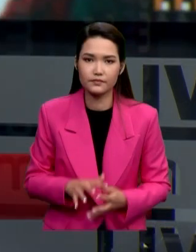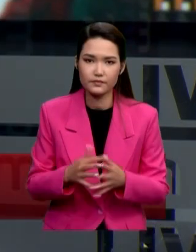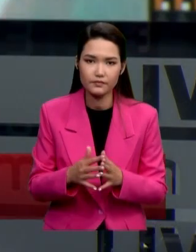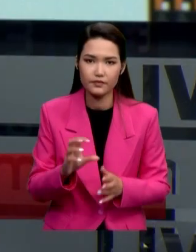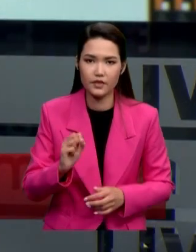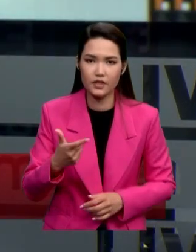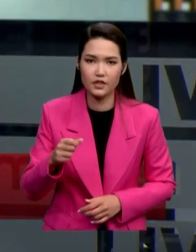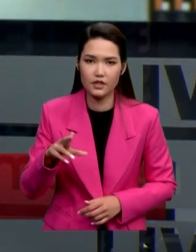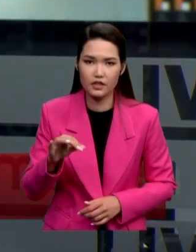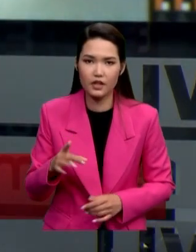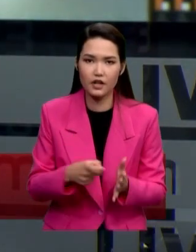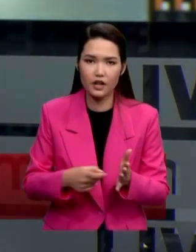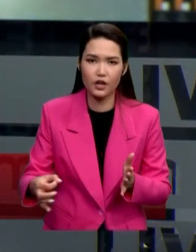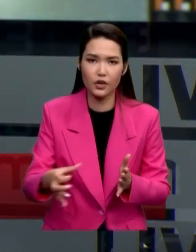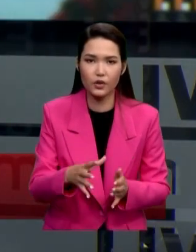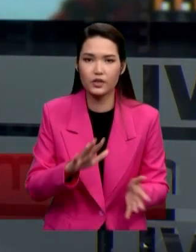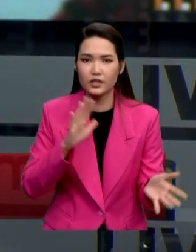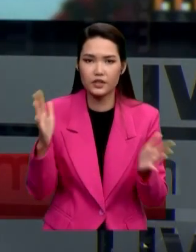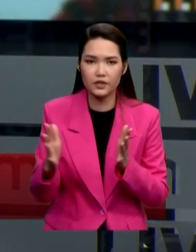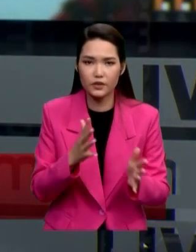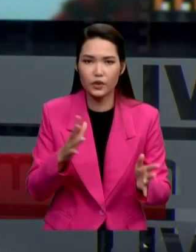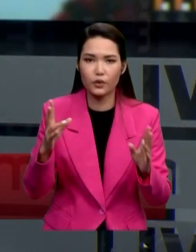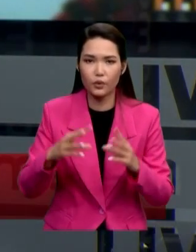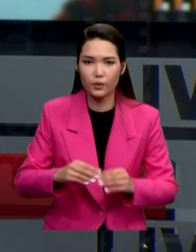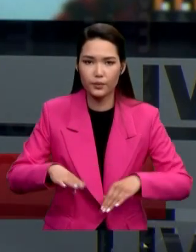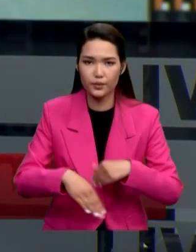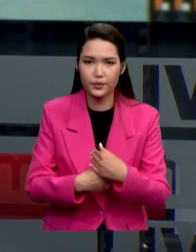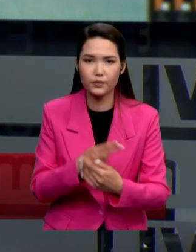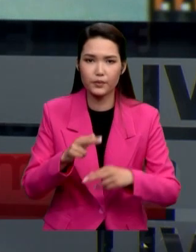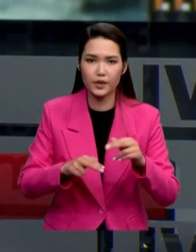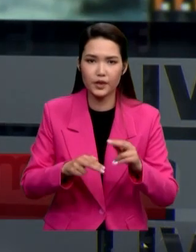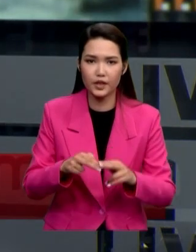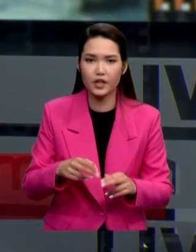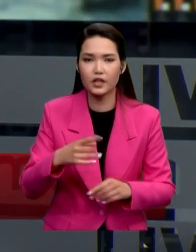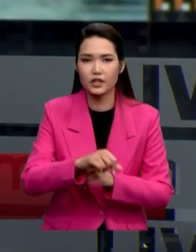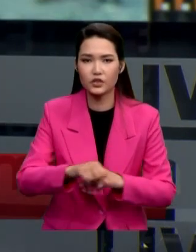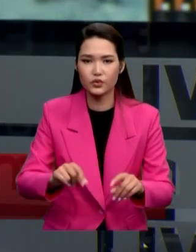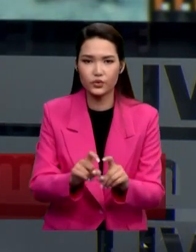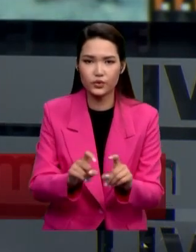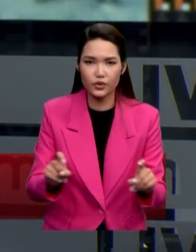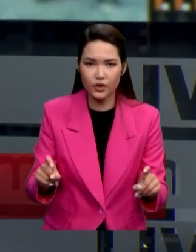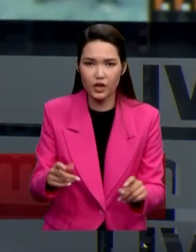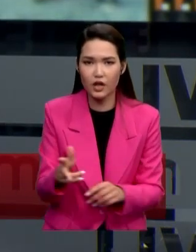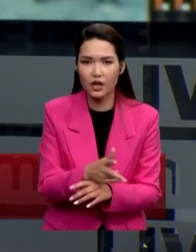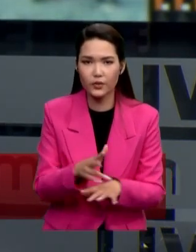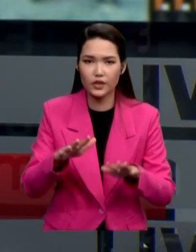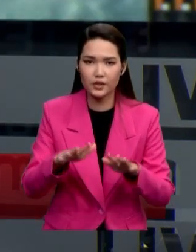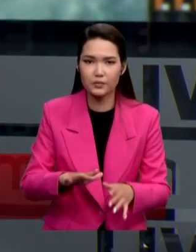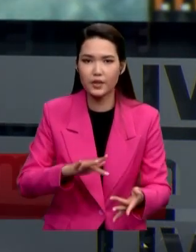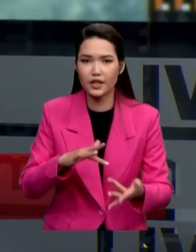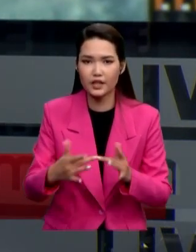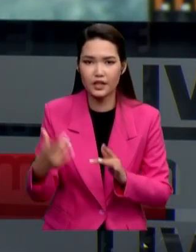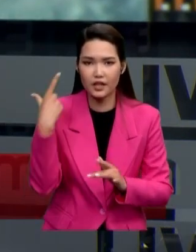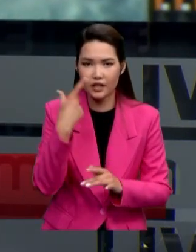поселке Агадырь Карагандинской области от сильного ветра рухнуло новое строящееся здание на территории школы. Видео с места появилось в